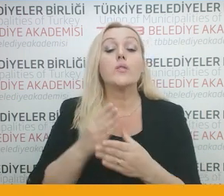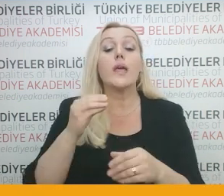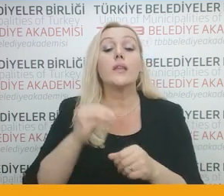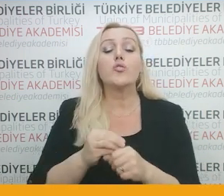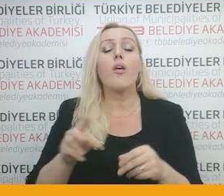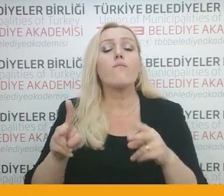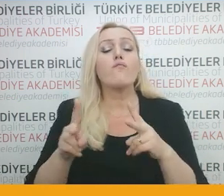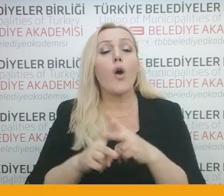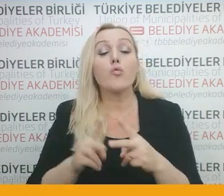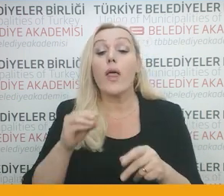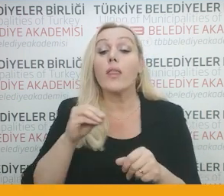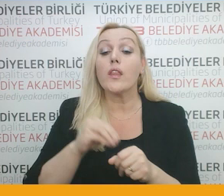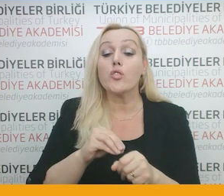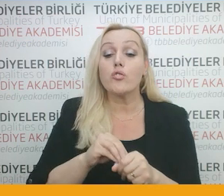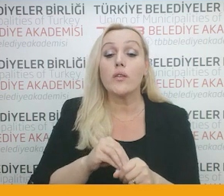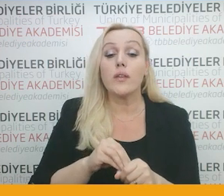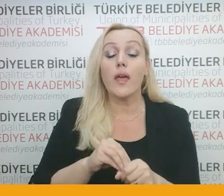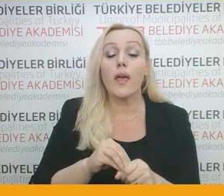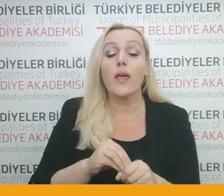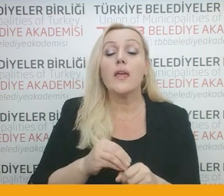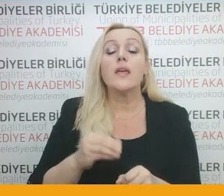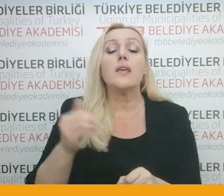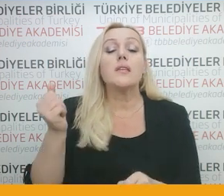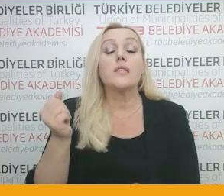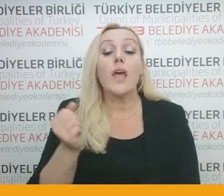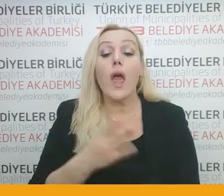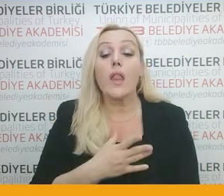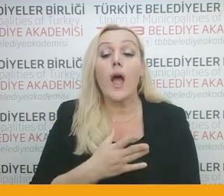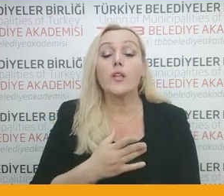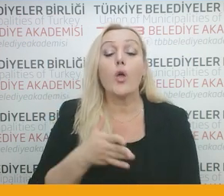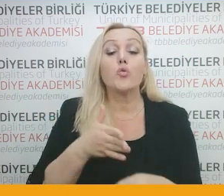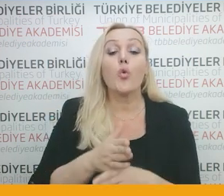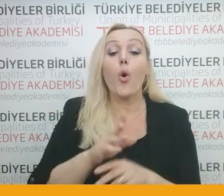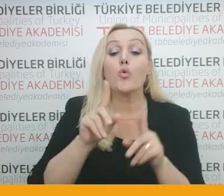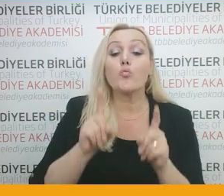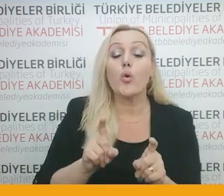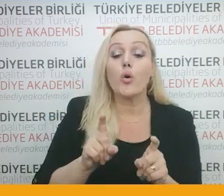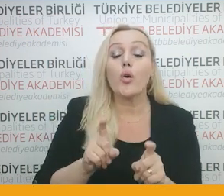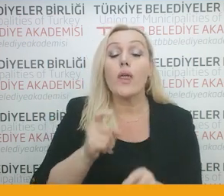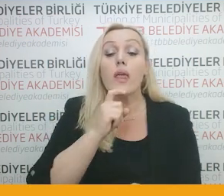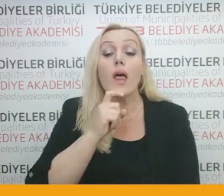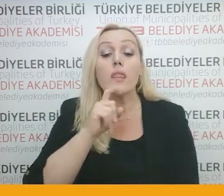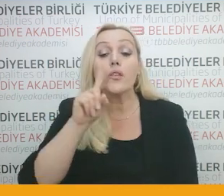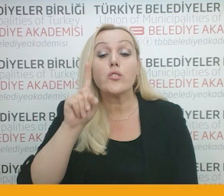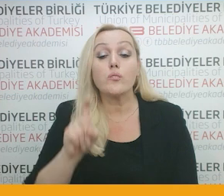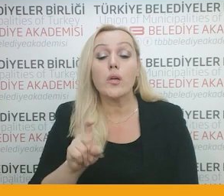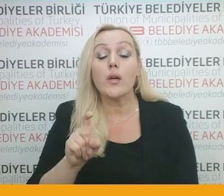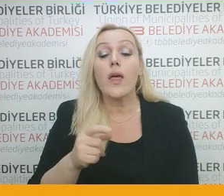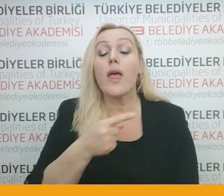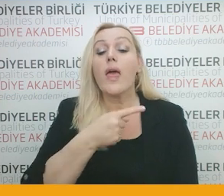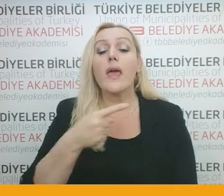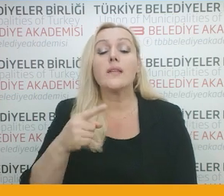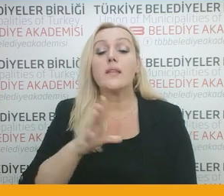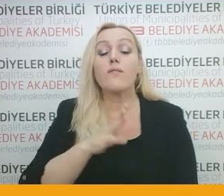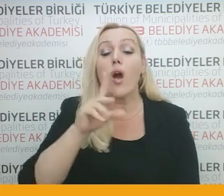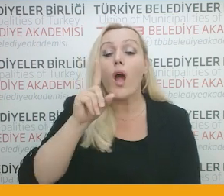dosyadaki, faturadaki, hak edişteki rakamların, tutarların ödeme emrine doğru bir şekilde aktarılıp aktarılmadığını, rakamların doğru olup